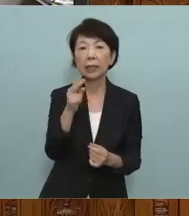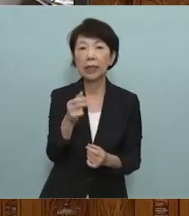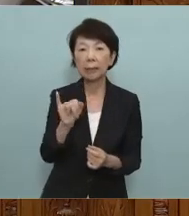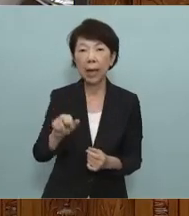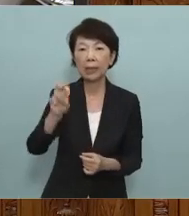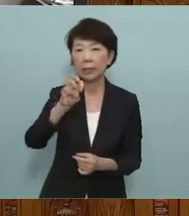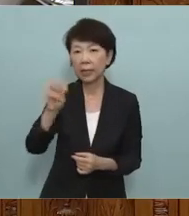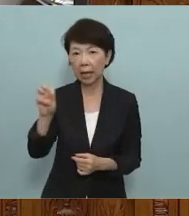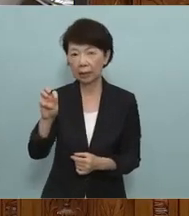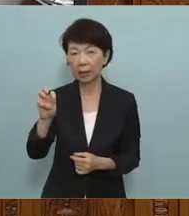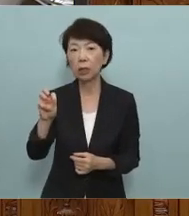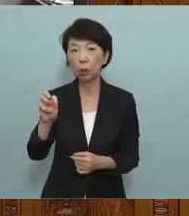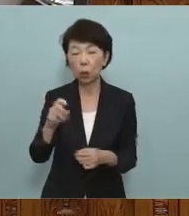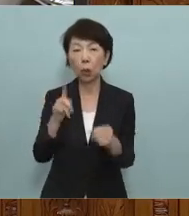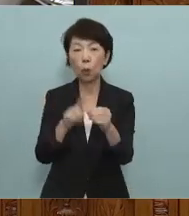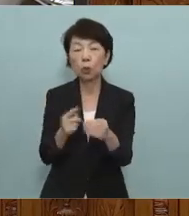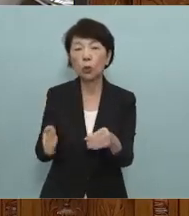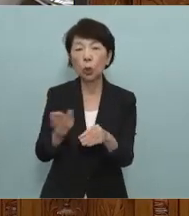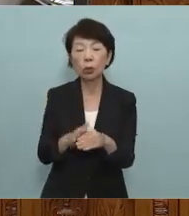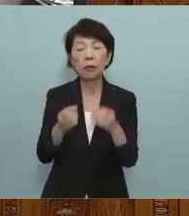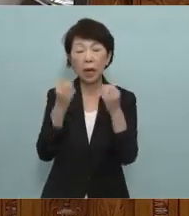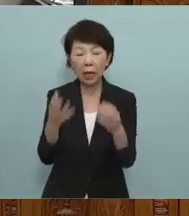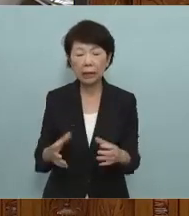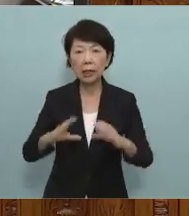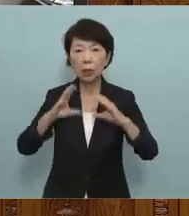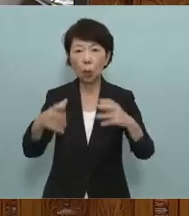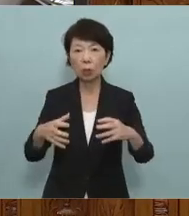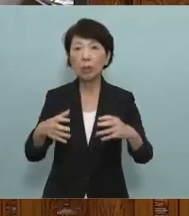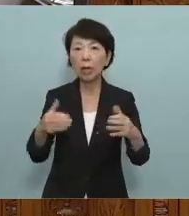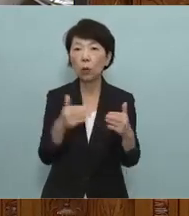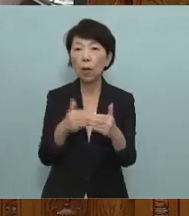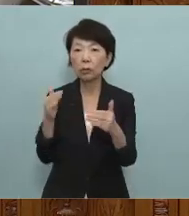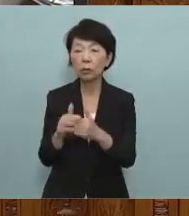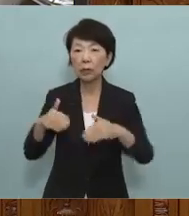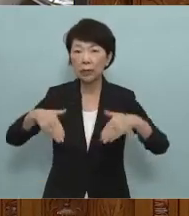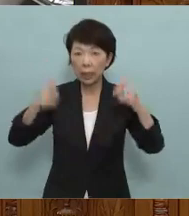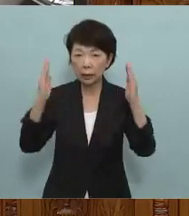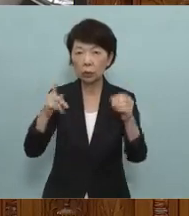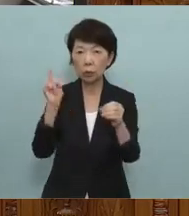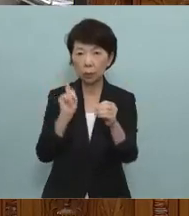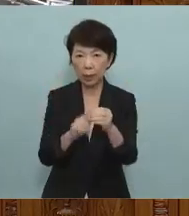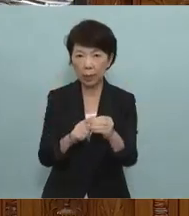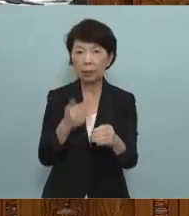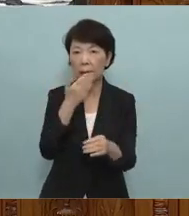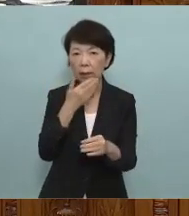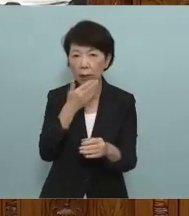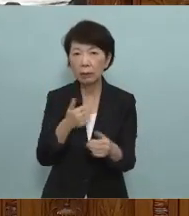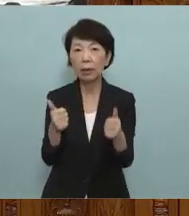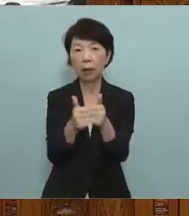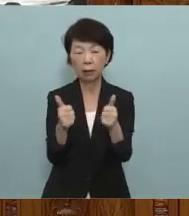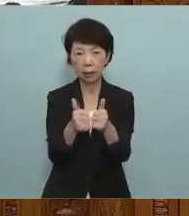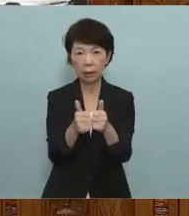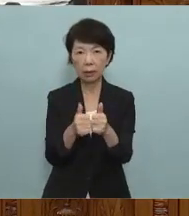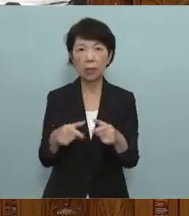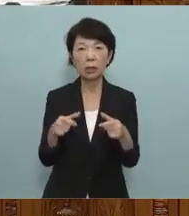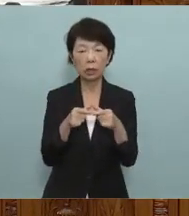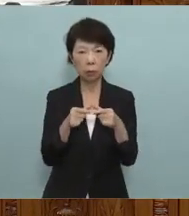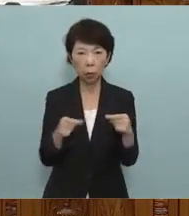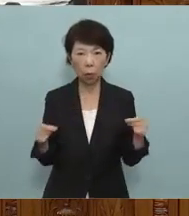を含む新たな国際枠組みの採択を目指す節目の会議です。我が国